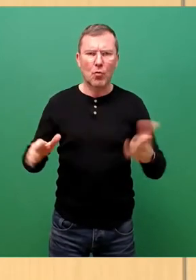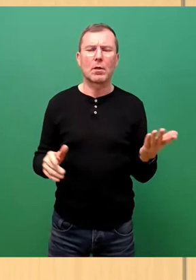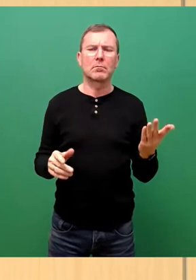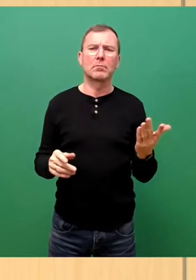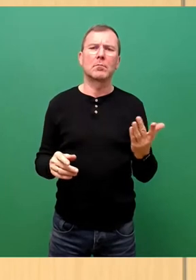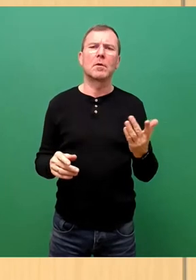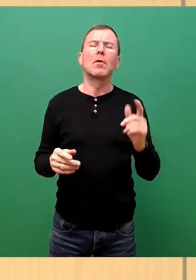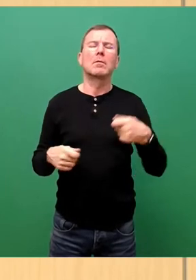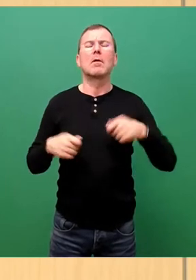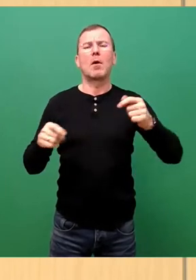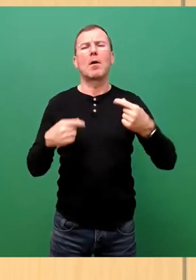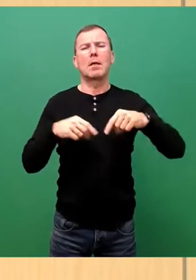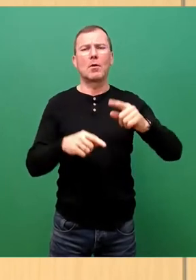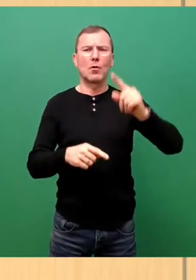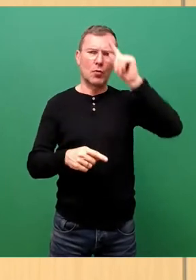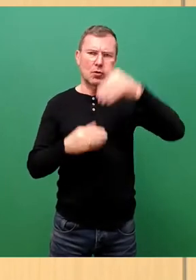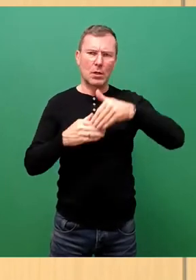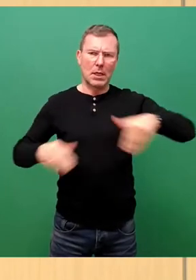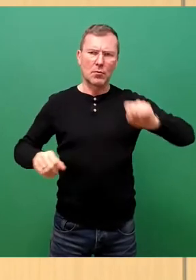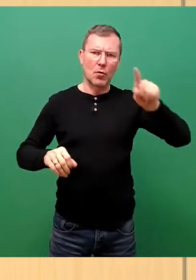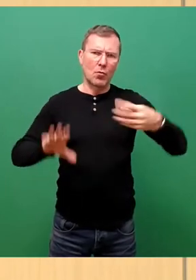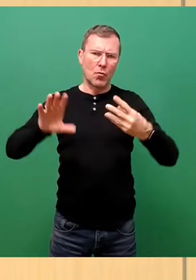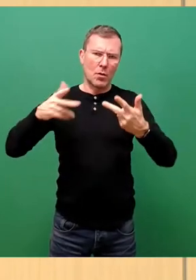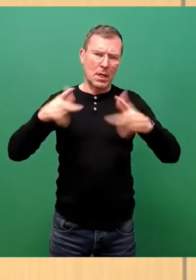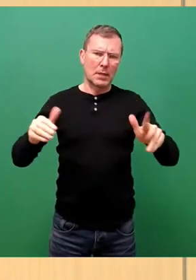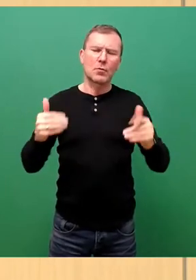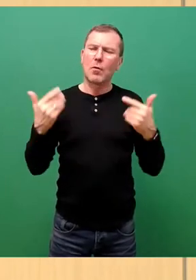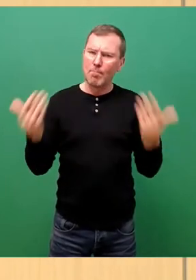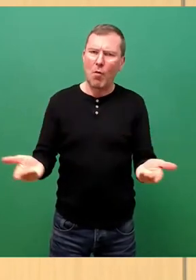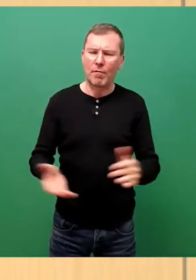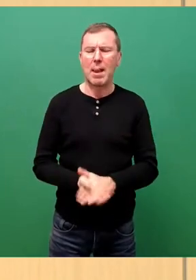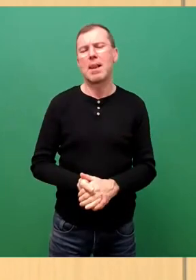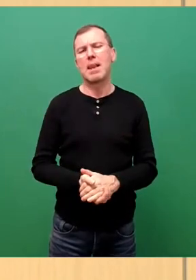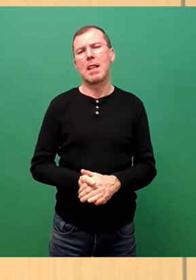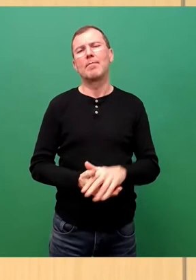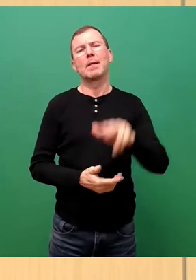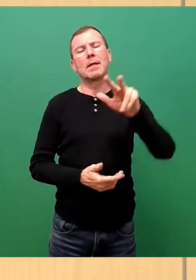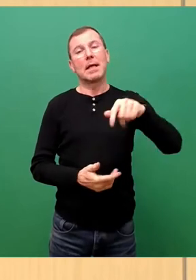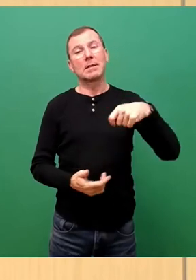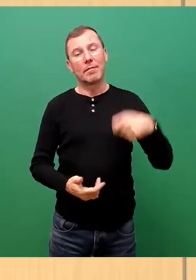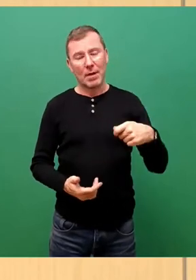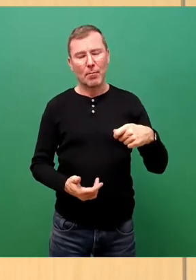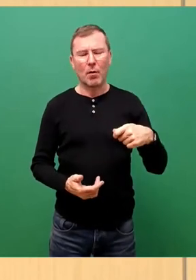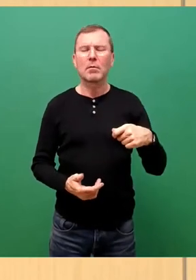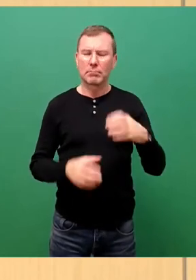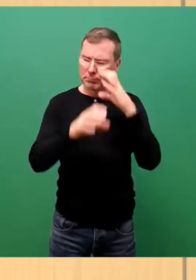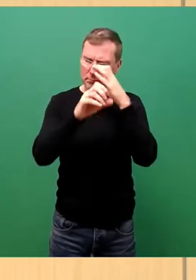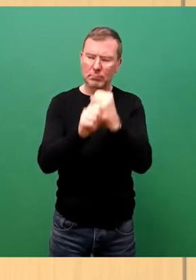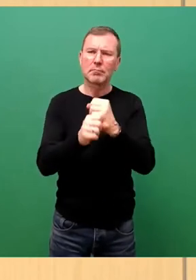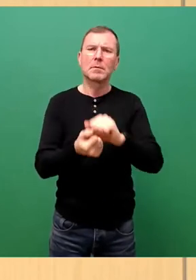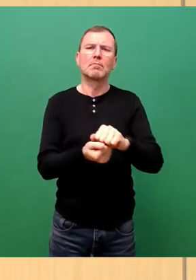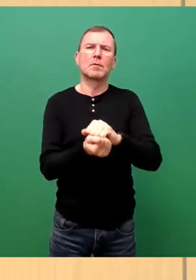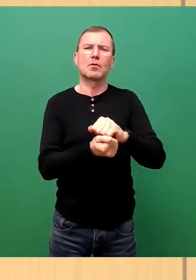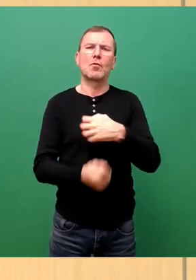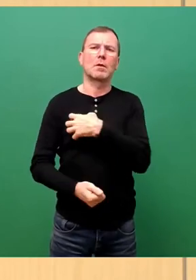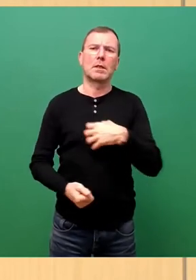Grenze 1989. Der 13. Februar steht für die Zerstörung Dresdens im Zweiten Weltkrieg,